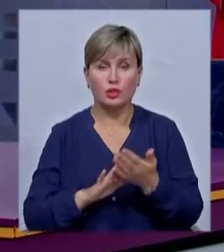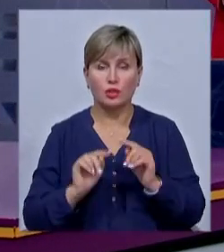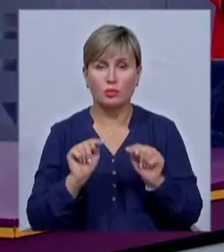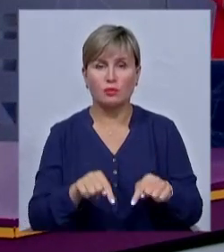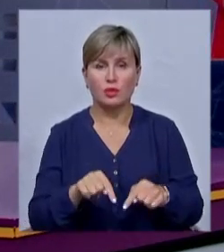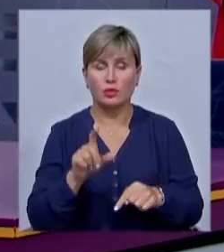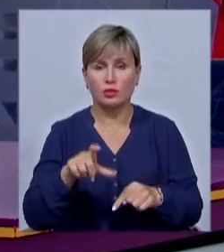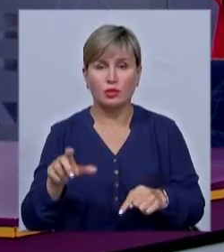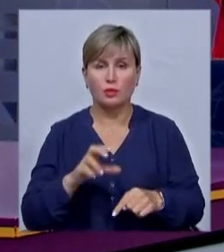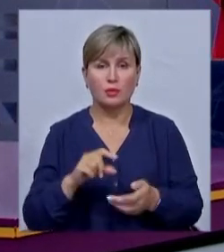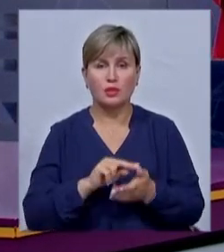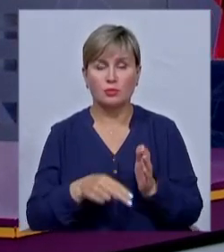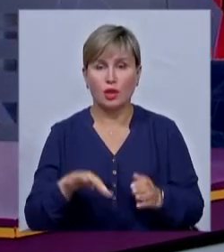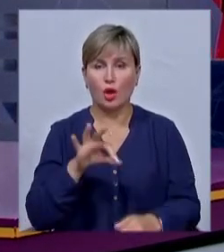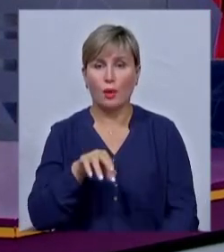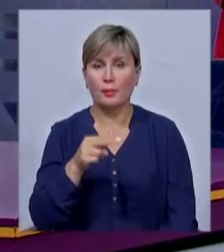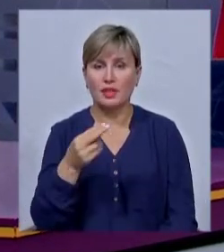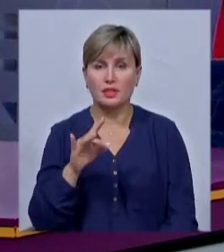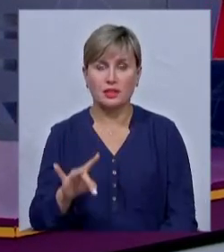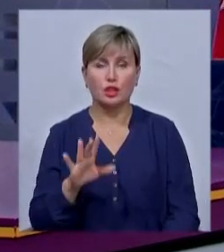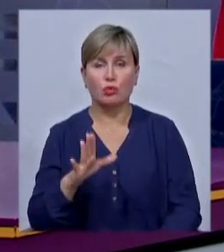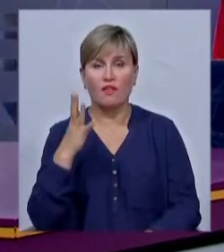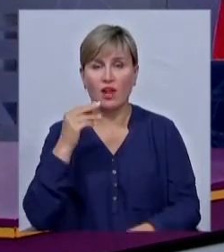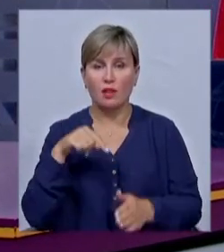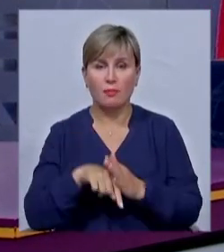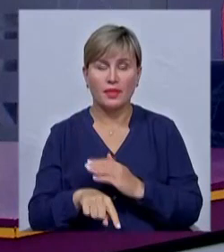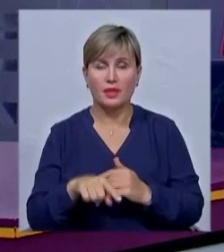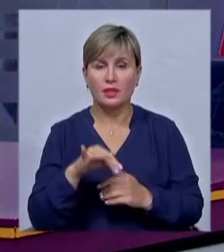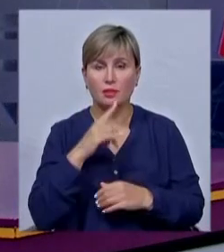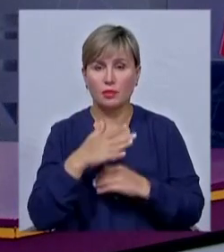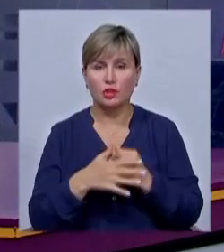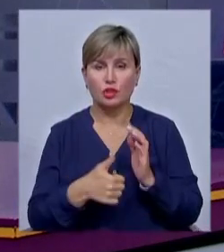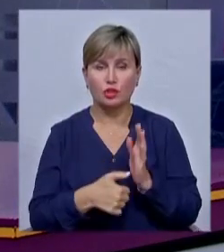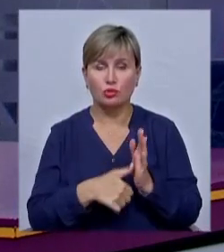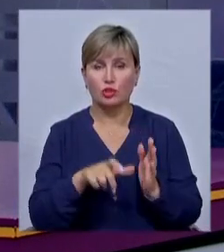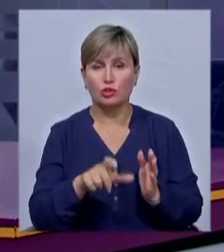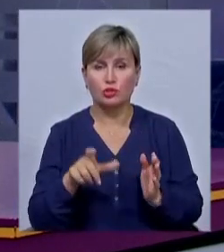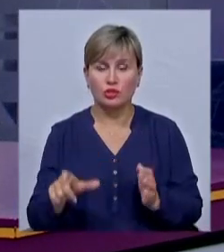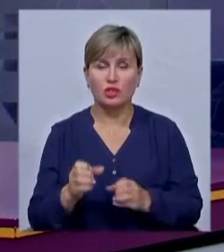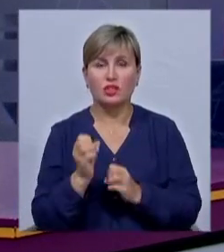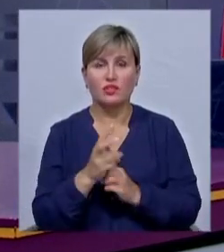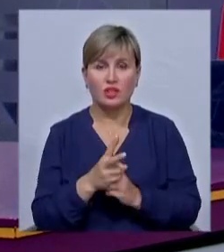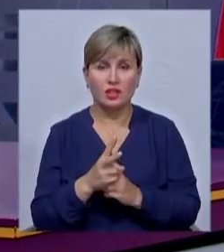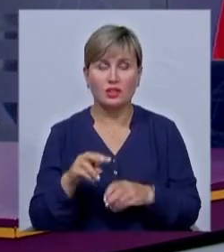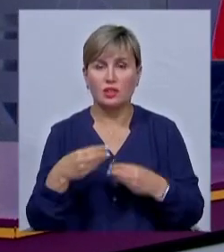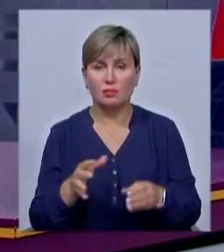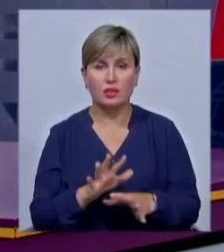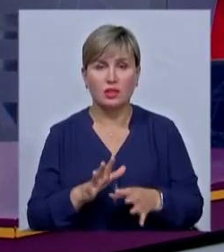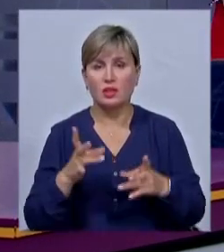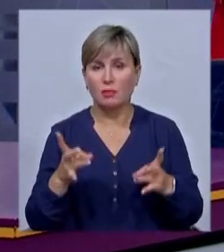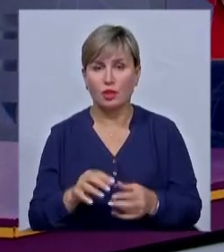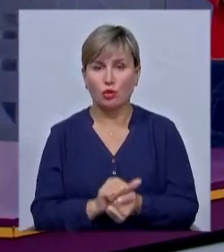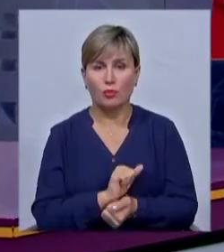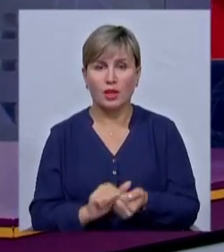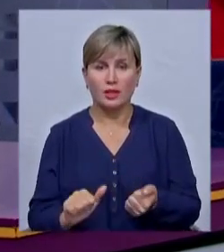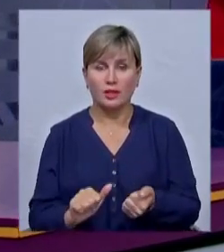пассажиры без справок опыт тестирования только в алматы из почти 600 человек 12 не предоставили необходимые